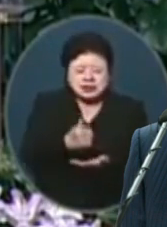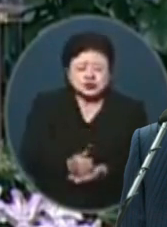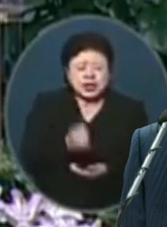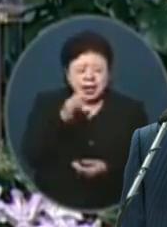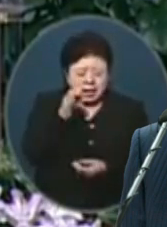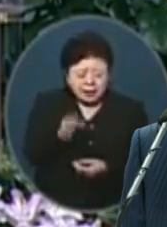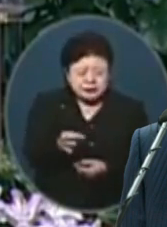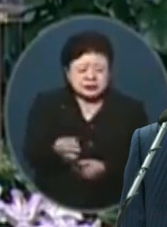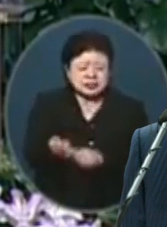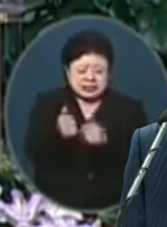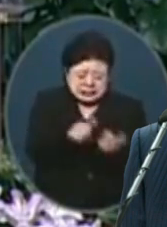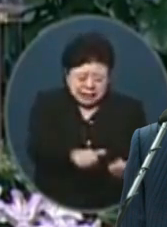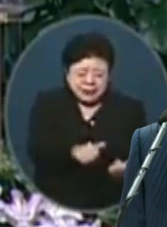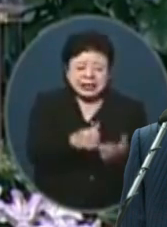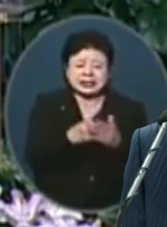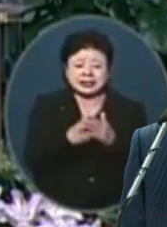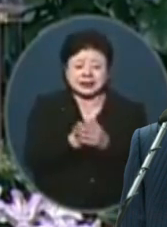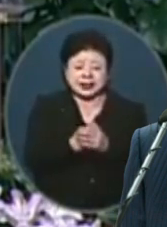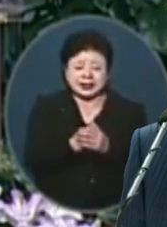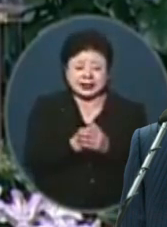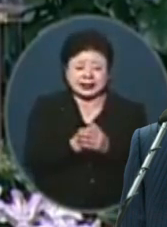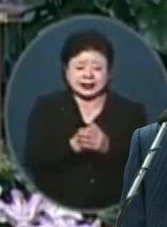삭선 사망이기 때문인 것입니다.